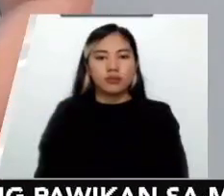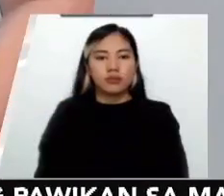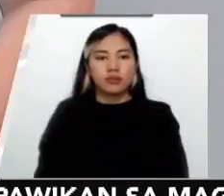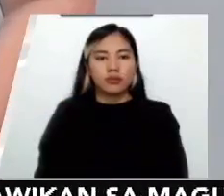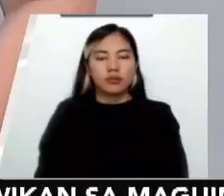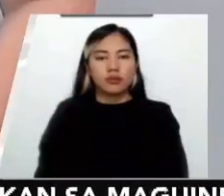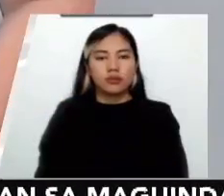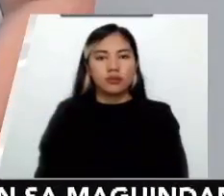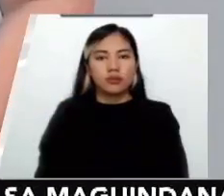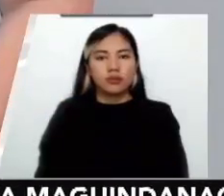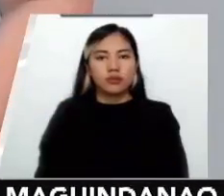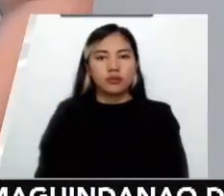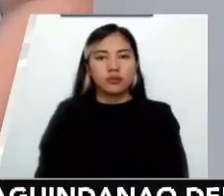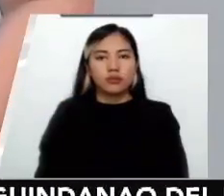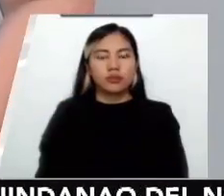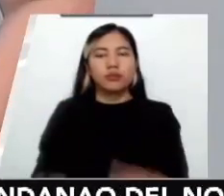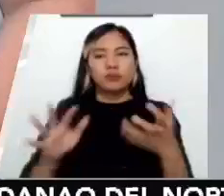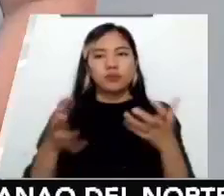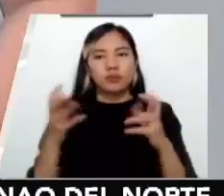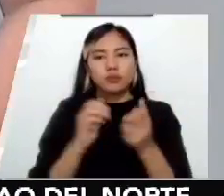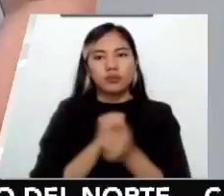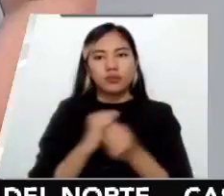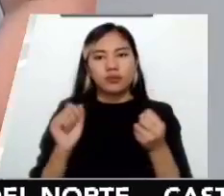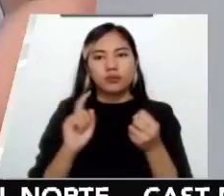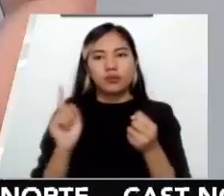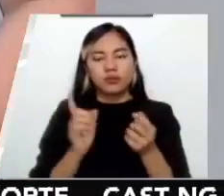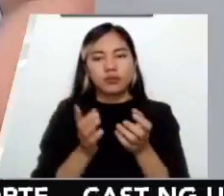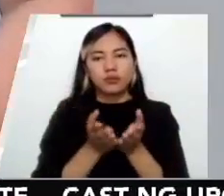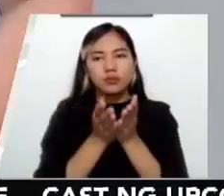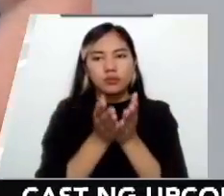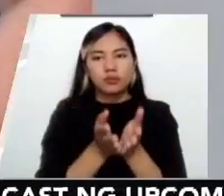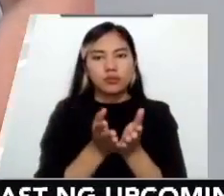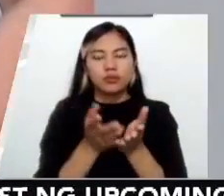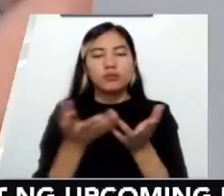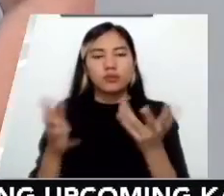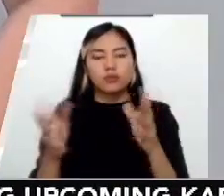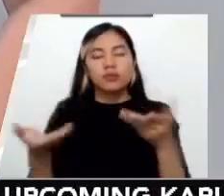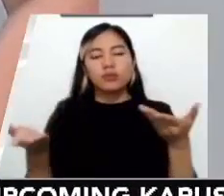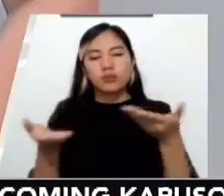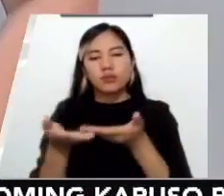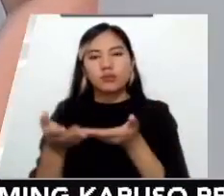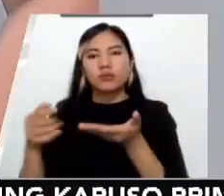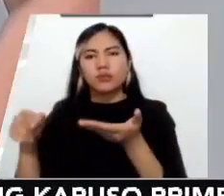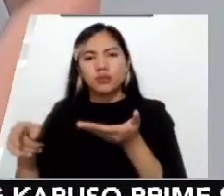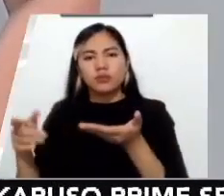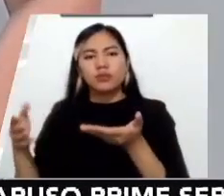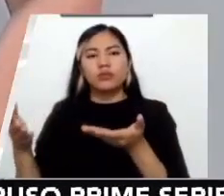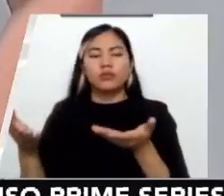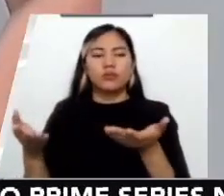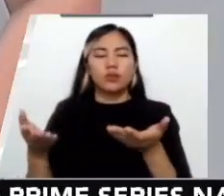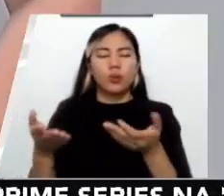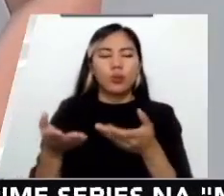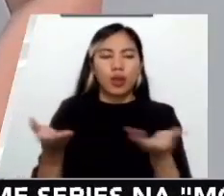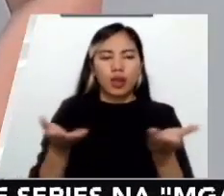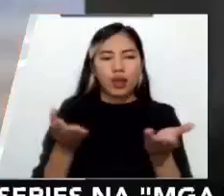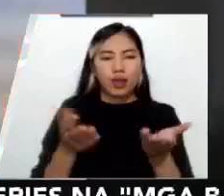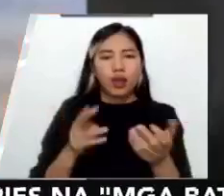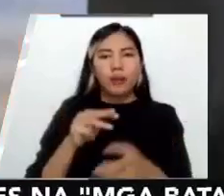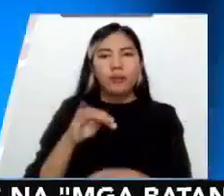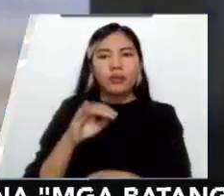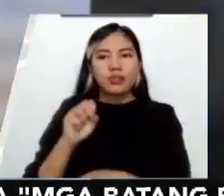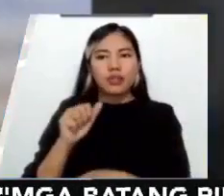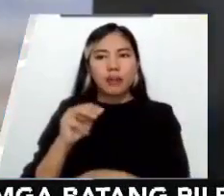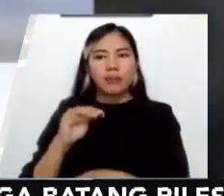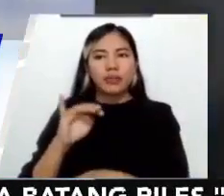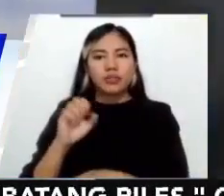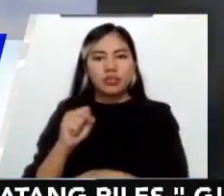Nagdulot ng pinsala ang isang cargo vessel matapos nitong bumangga sa isang fish port sa hasaan ni Misamis Oriental. Wasak ang poste